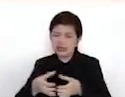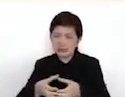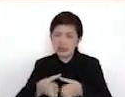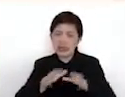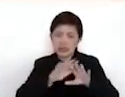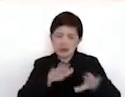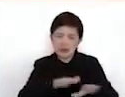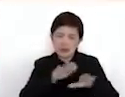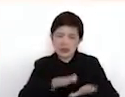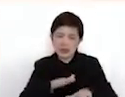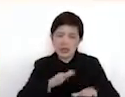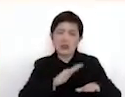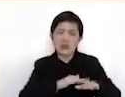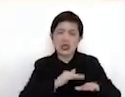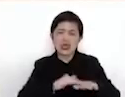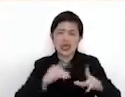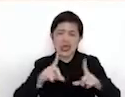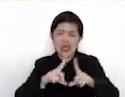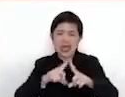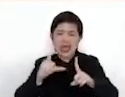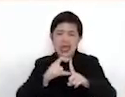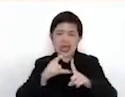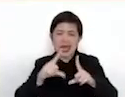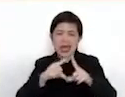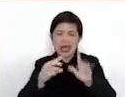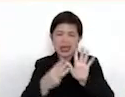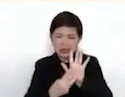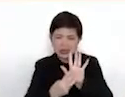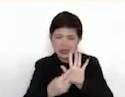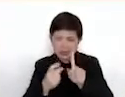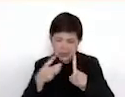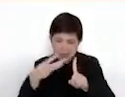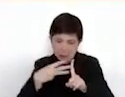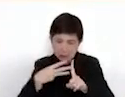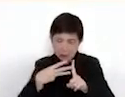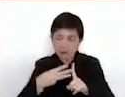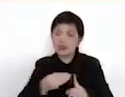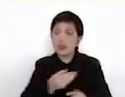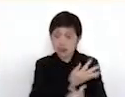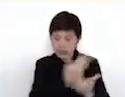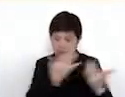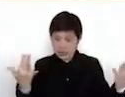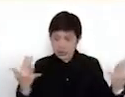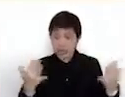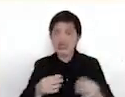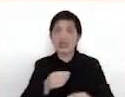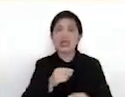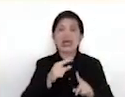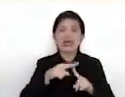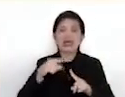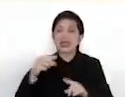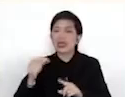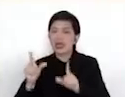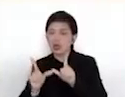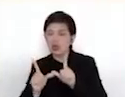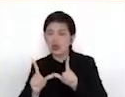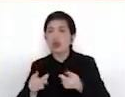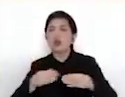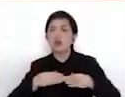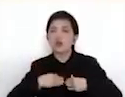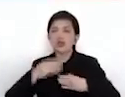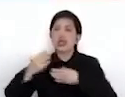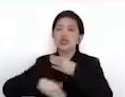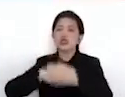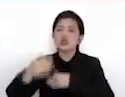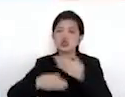adab mereka sehingga masyarakat di Kelurahan di RT maupun RW bisa mempunyai industri di